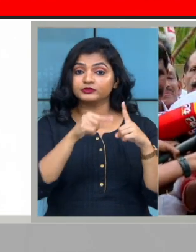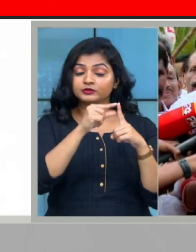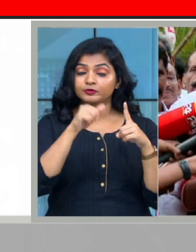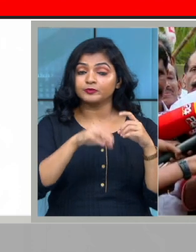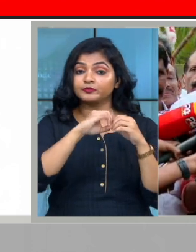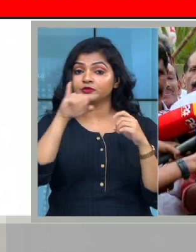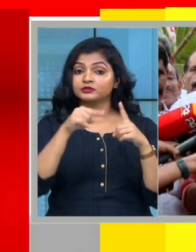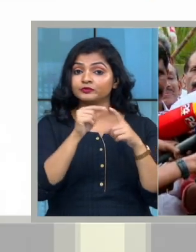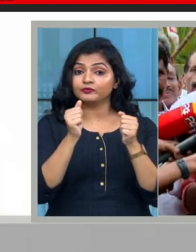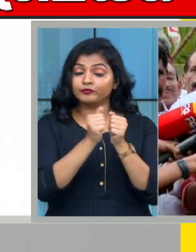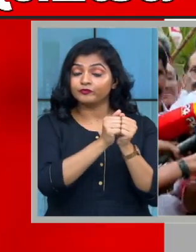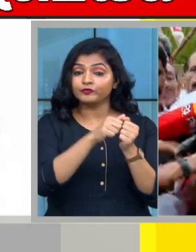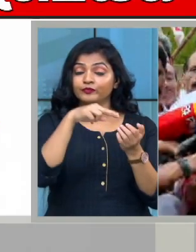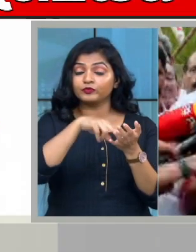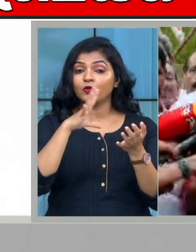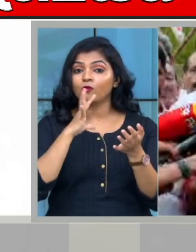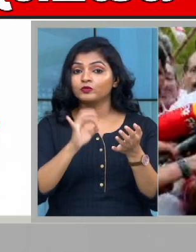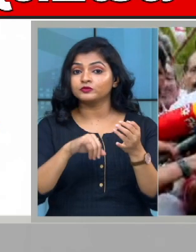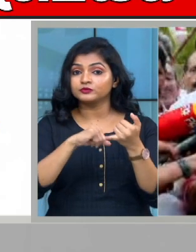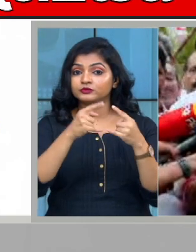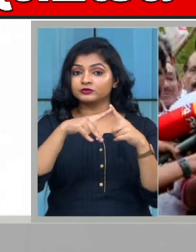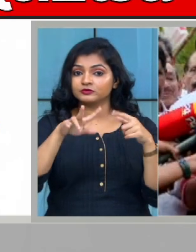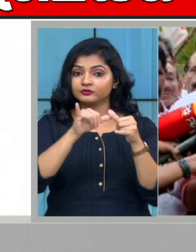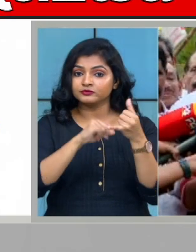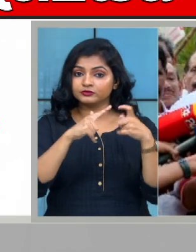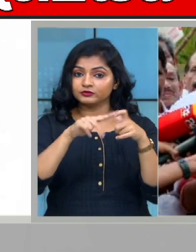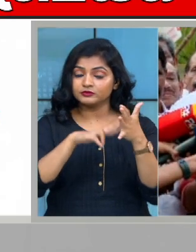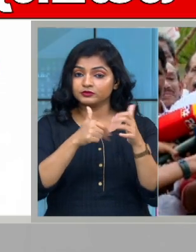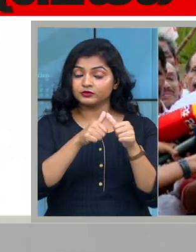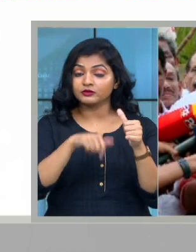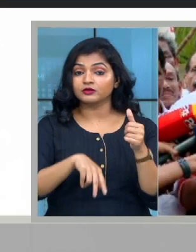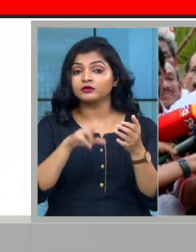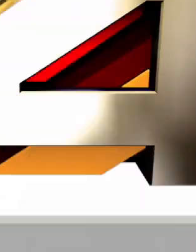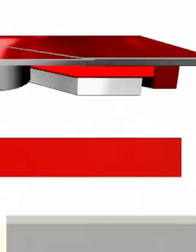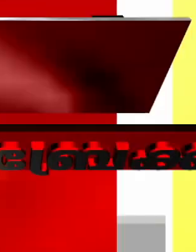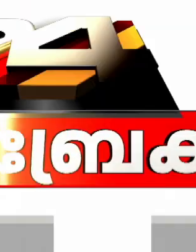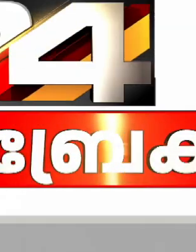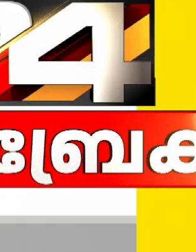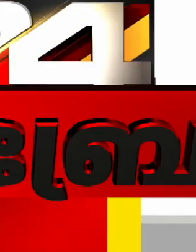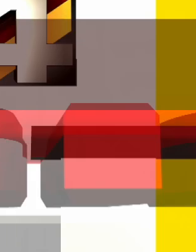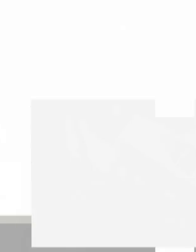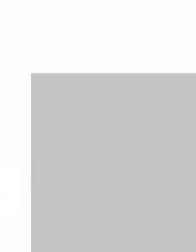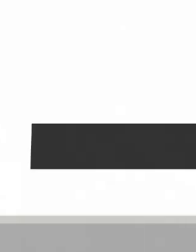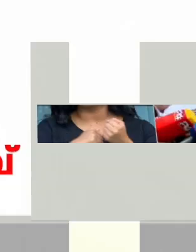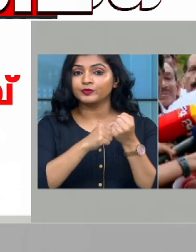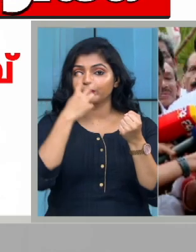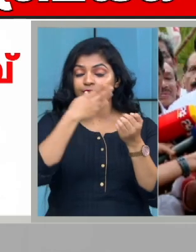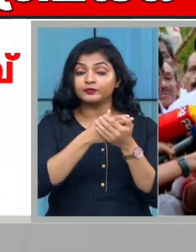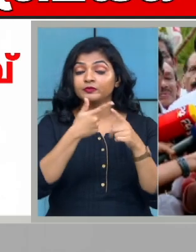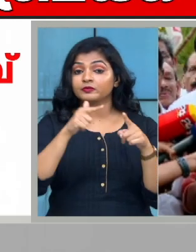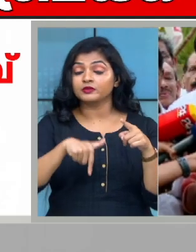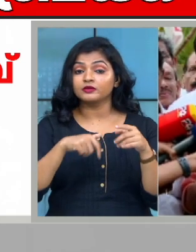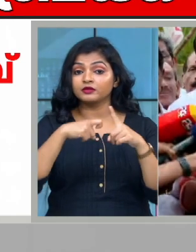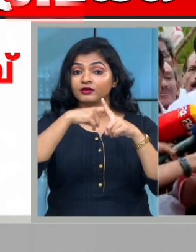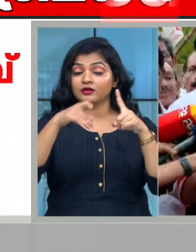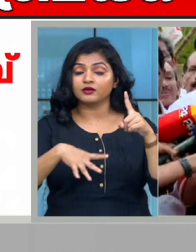BJPയോടൊപ്പം നിൽക്കുന്ന യഥാർത്ഥ ശിവസേനയും യഥാർത്ഥ NCPയും അവർക്ക് പിന്തുണ നൽകിക്കൊണ്ട്. പക്ഷേ ദൗർഭാഗ്യവശാൽ കേരളത്തിലെ മാധ്യമങ്ങൾ ചർച്ച